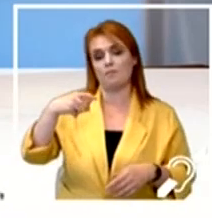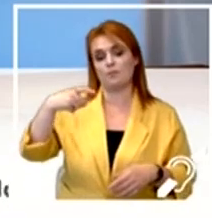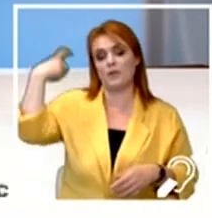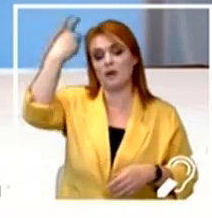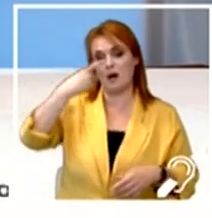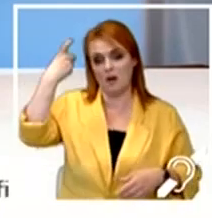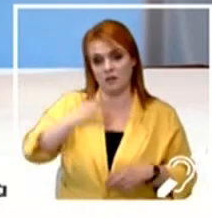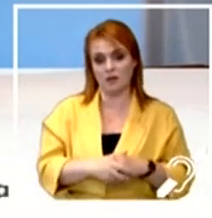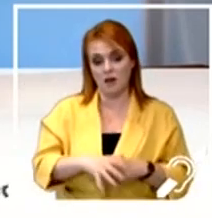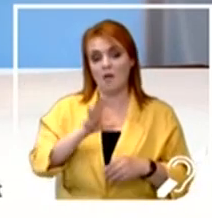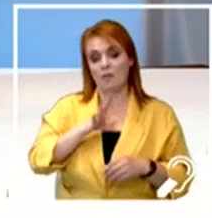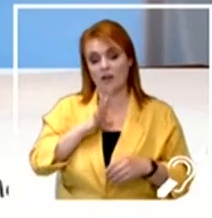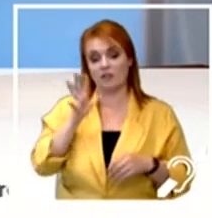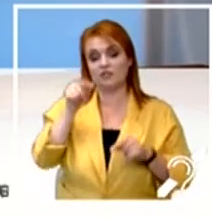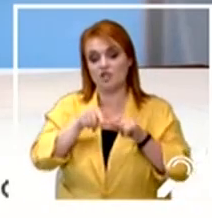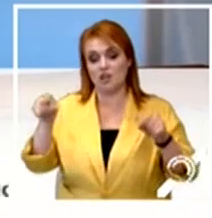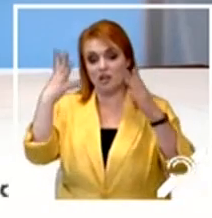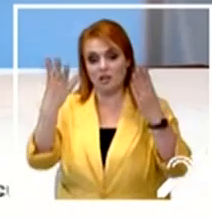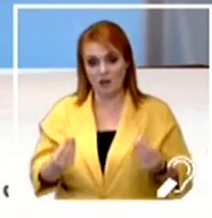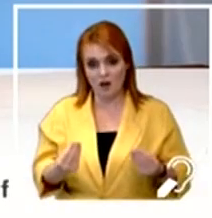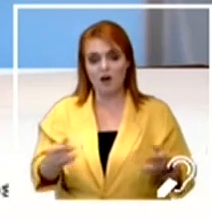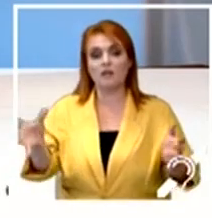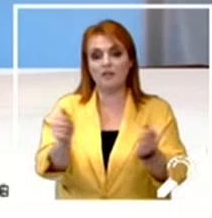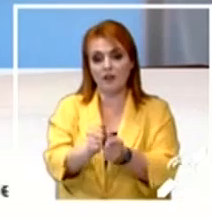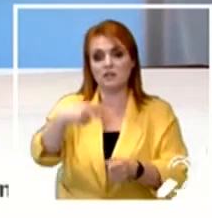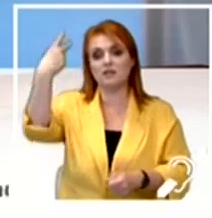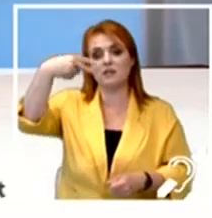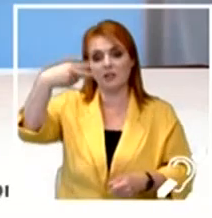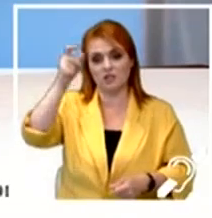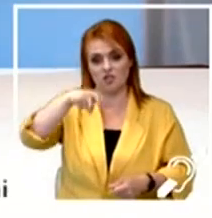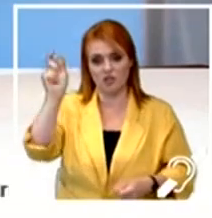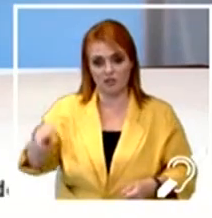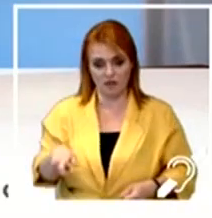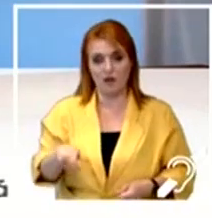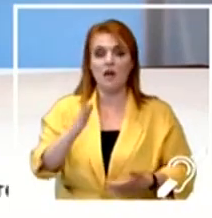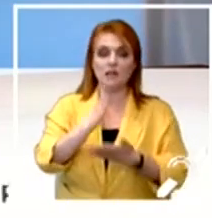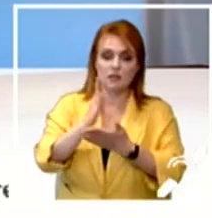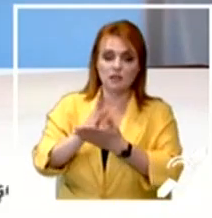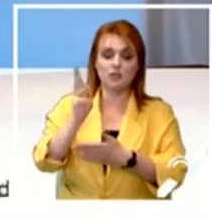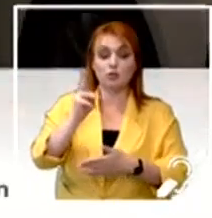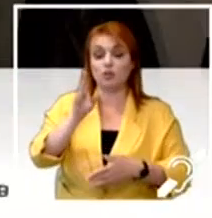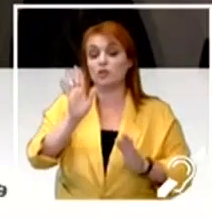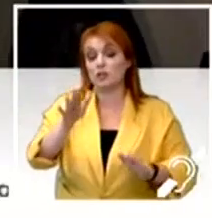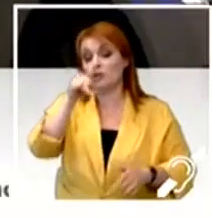și 20 de conducători auto sub influența alcoolului. Unii abia de se puteau ține pe picioare.